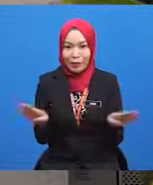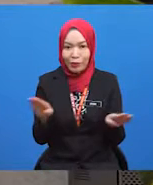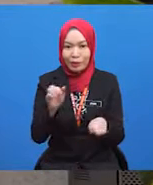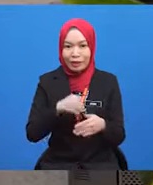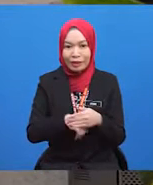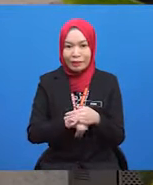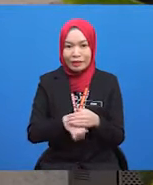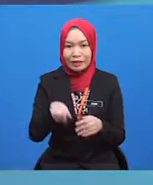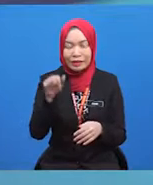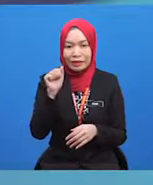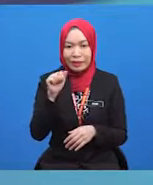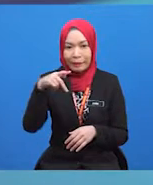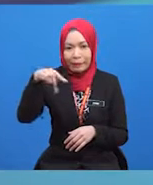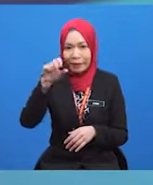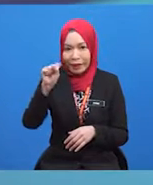Adobe Photoshop.